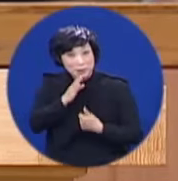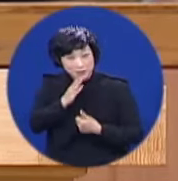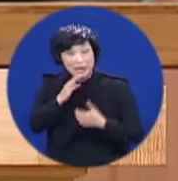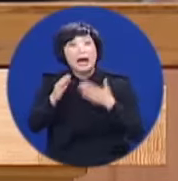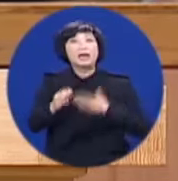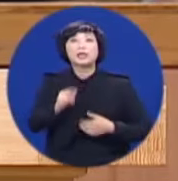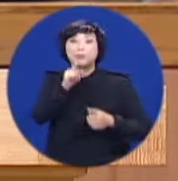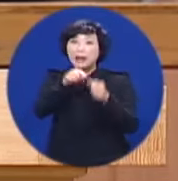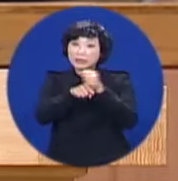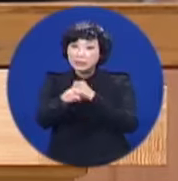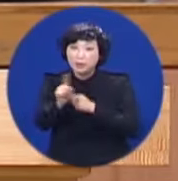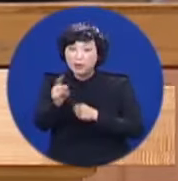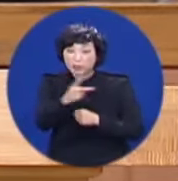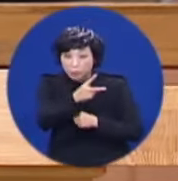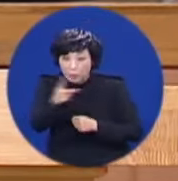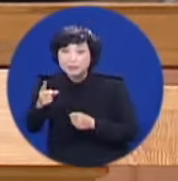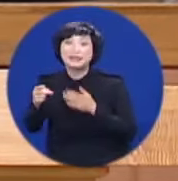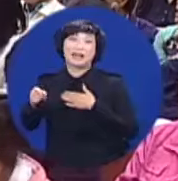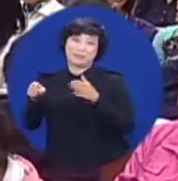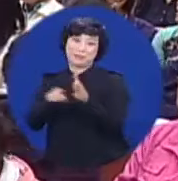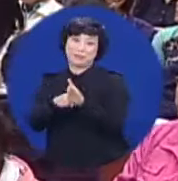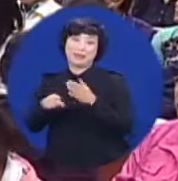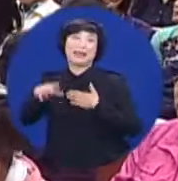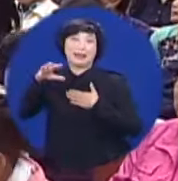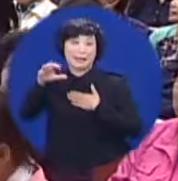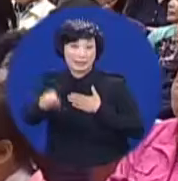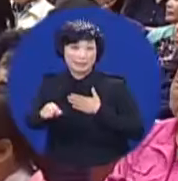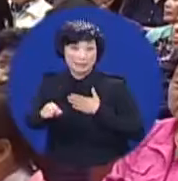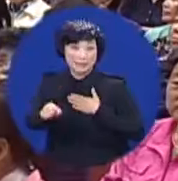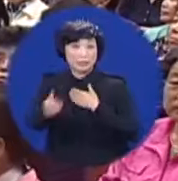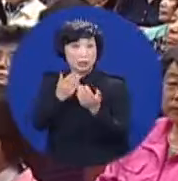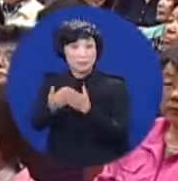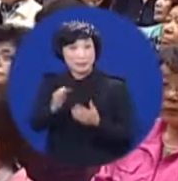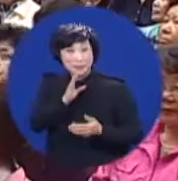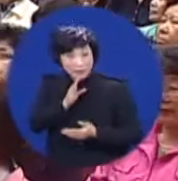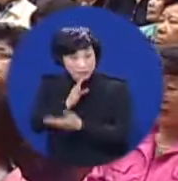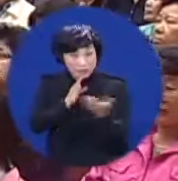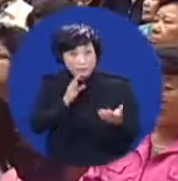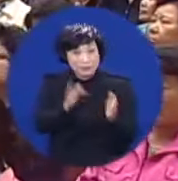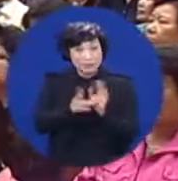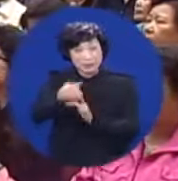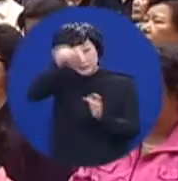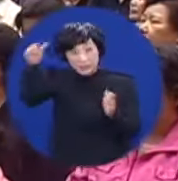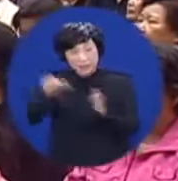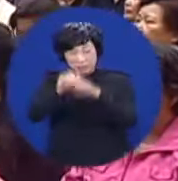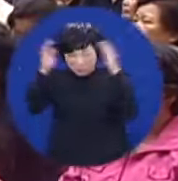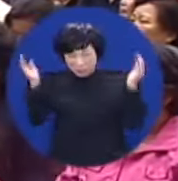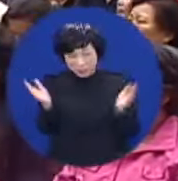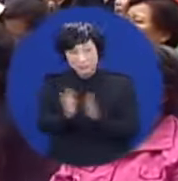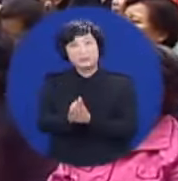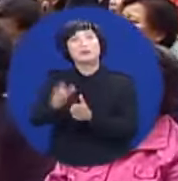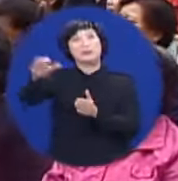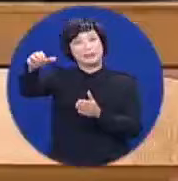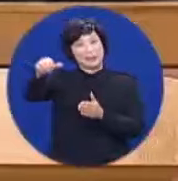믿었다 이 말입니다. 소유했다 이 말입니다. 그래서 예수님의 생애를 몽땅